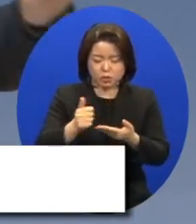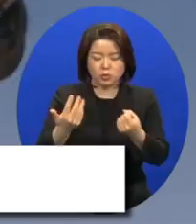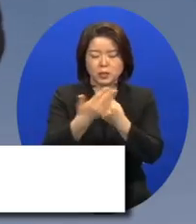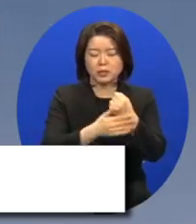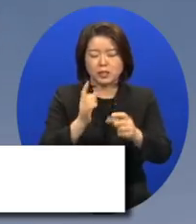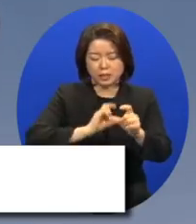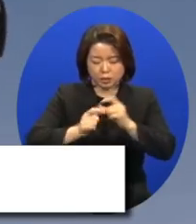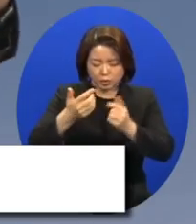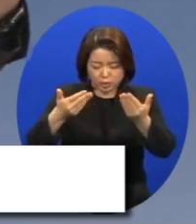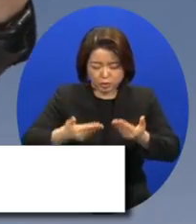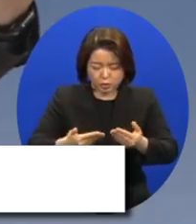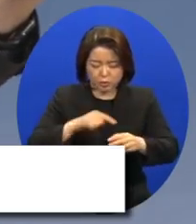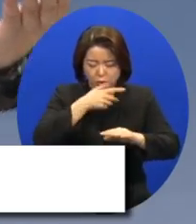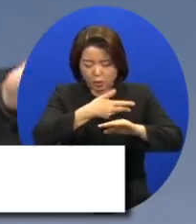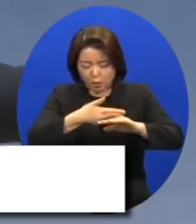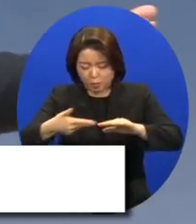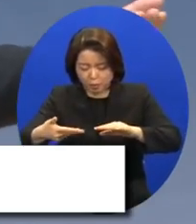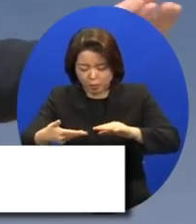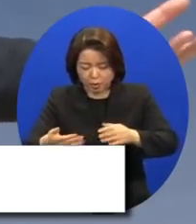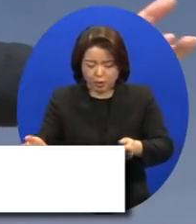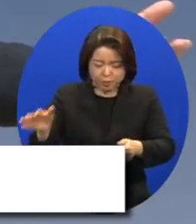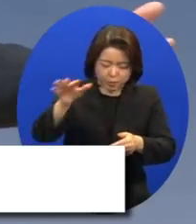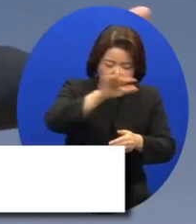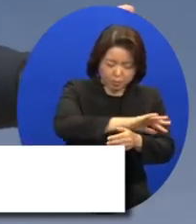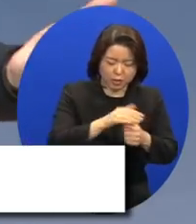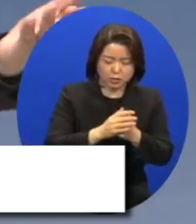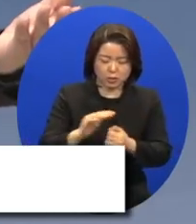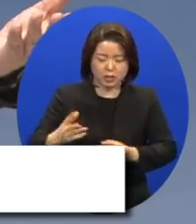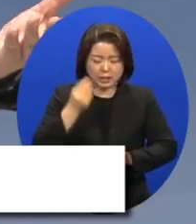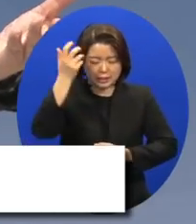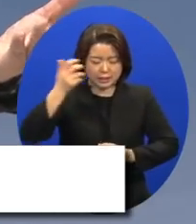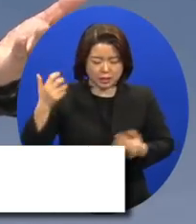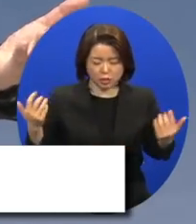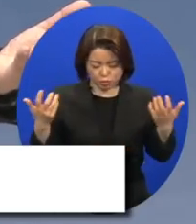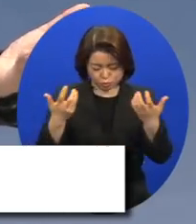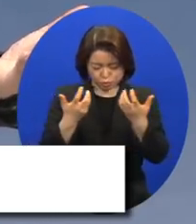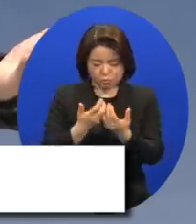하시고 보혈로 덮으소서 성령의 충만함을 주시옵소서